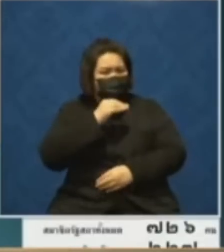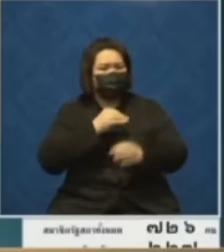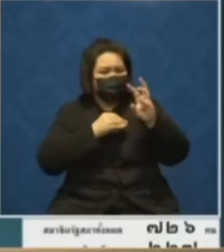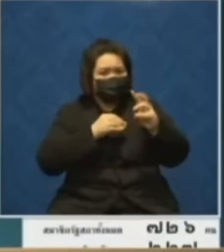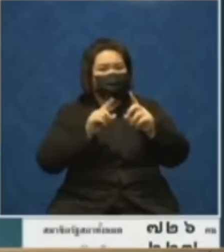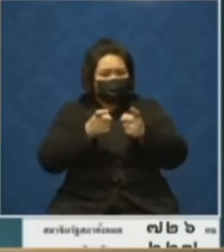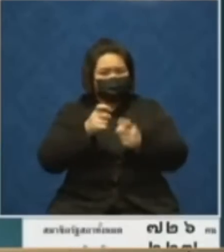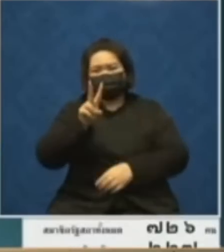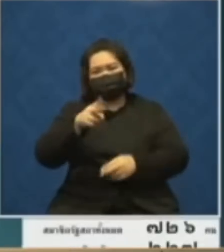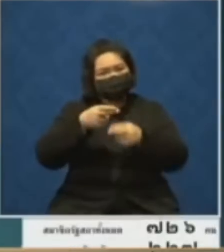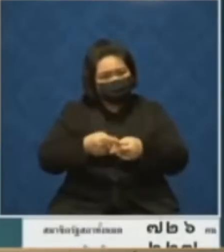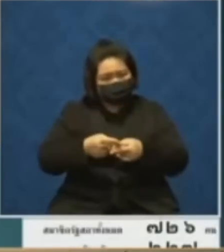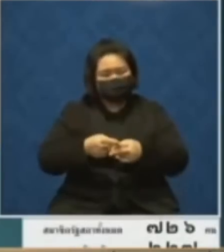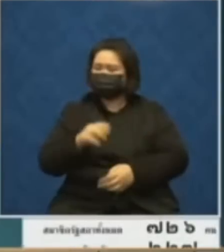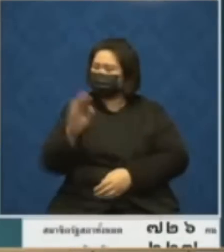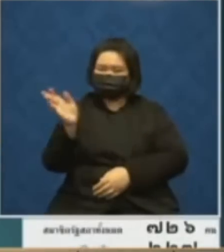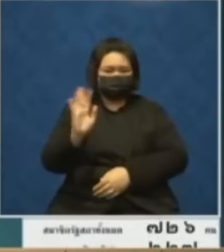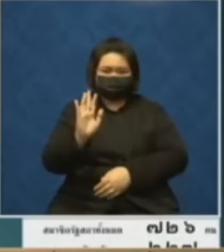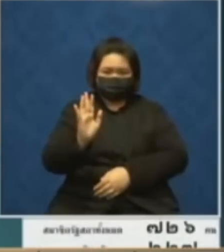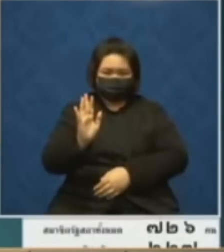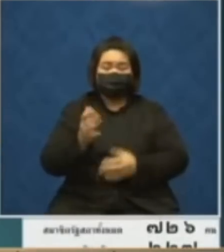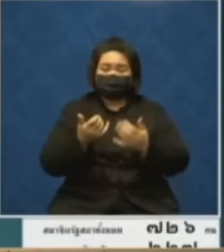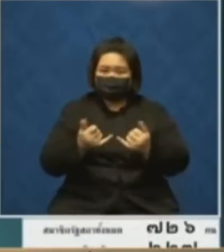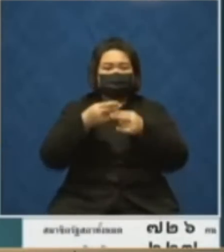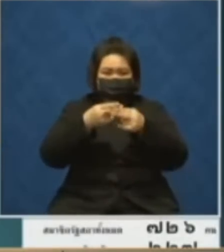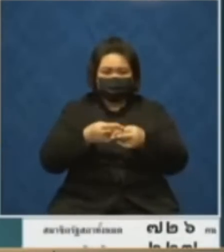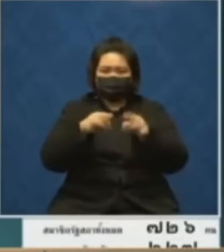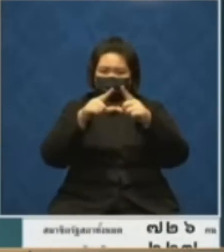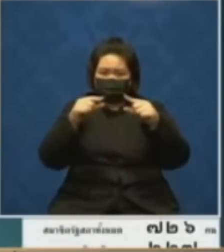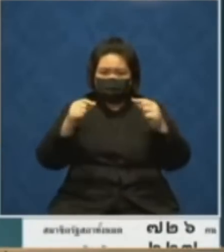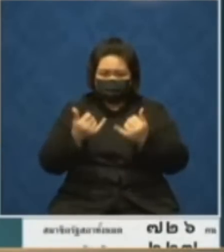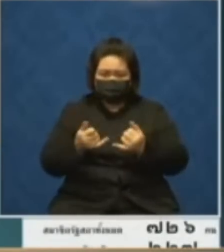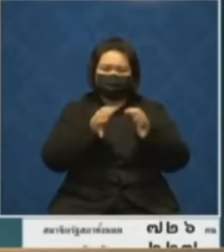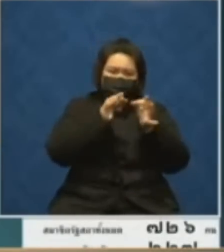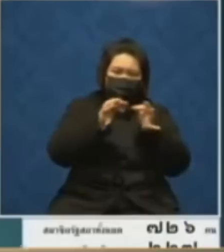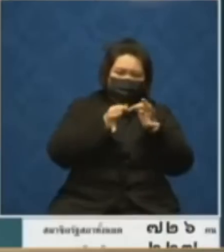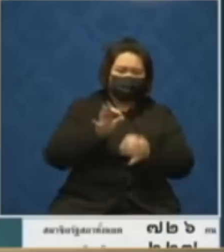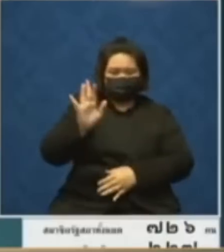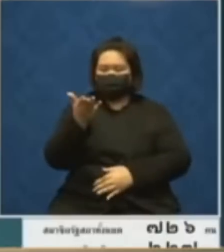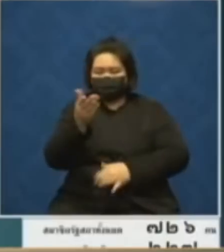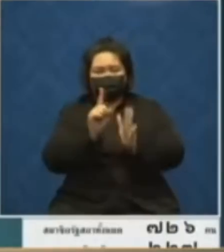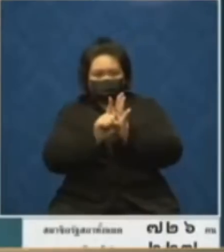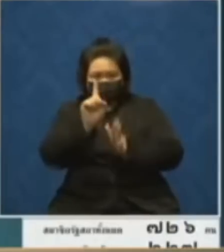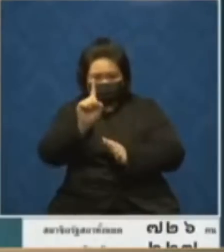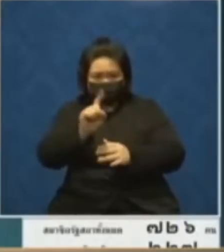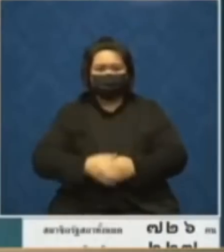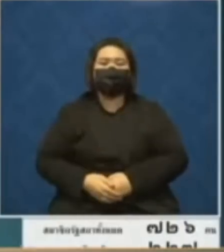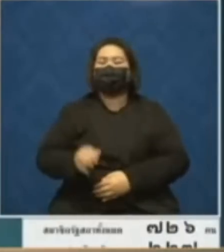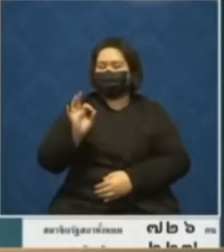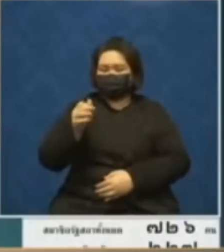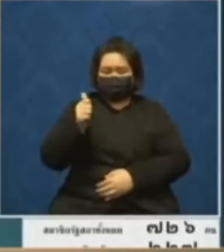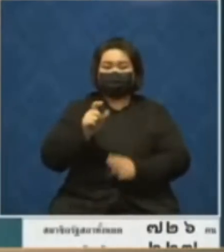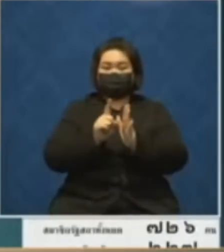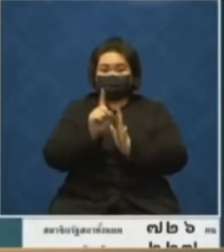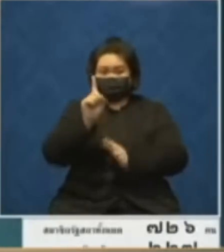เช่นนครับตรดีönasten ที่ Writeกัคุ dominante 2, ค่ะ1